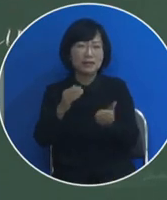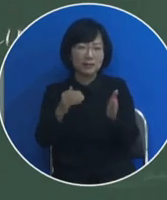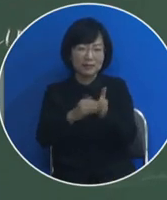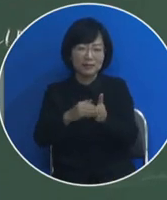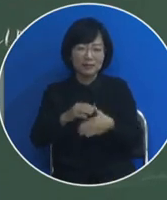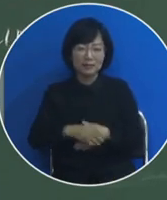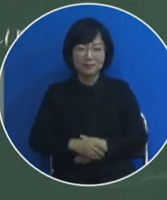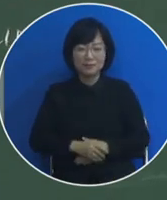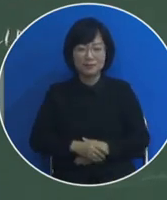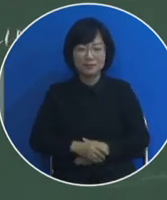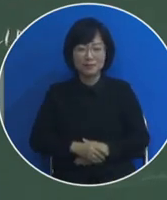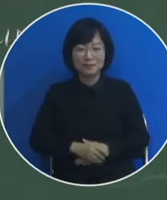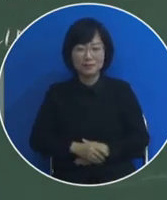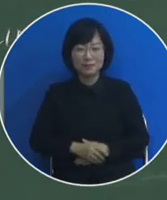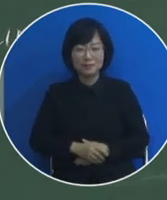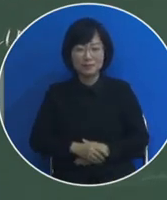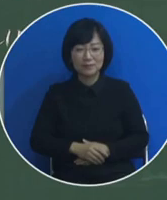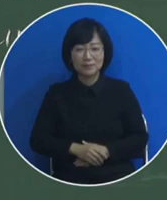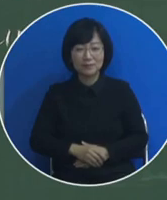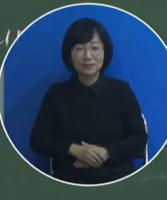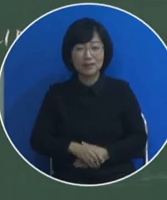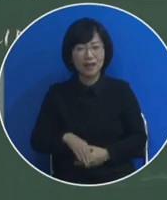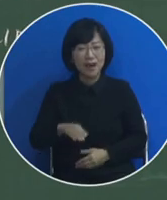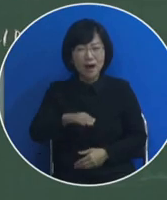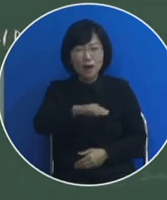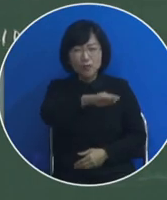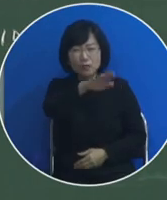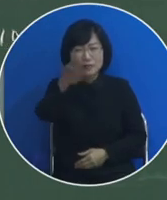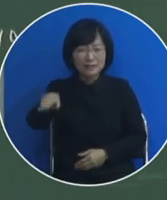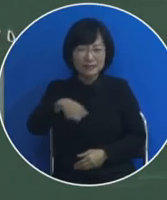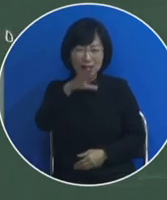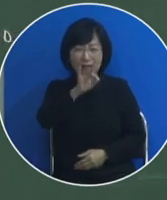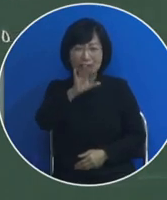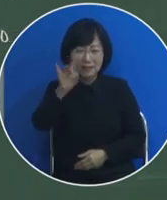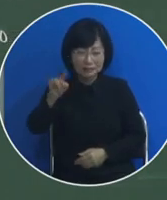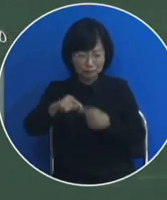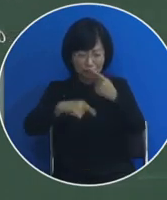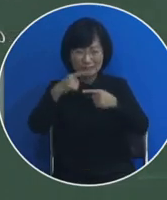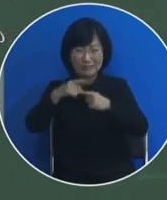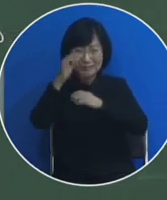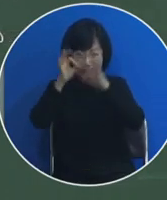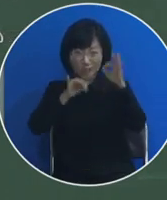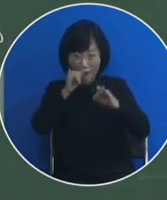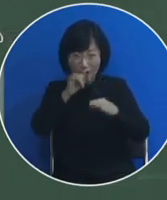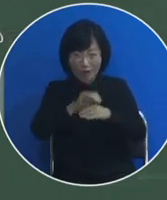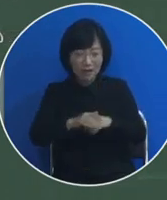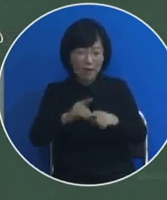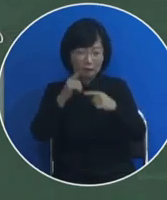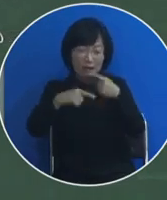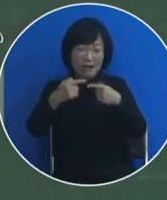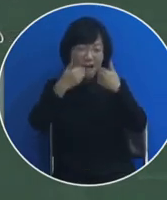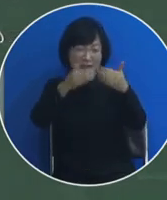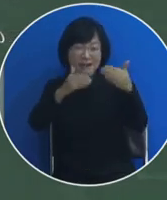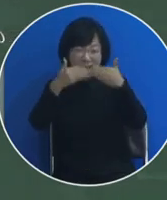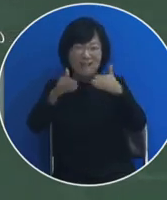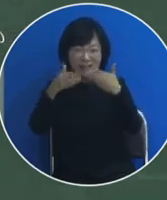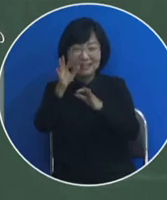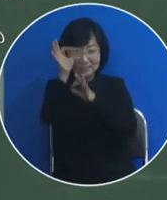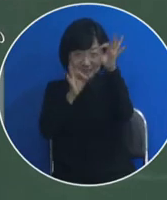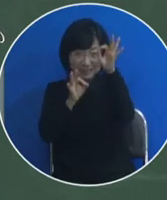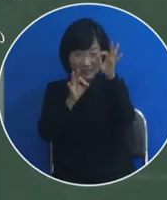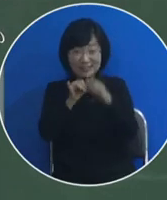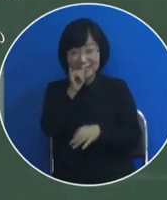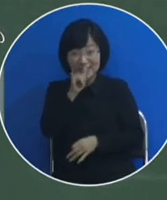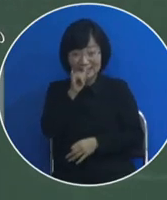아무것도 아닌 것처럼 보이지만 우리 말 가지고라도 얼마나 사람 많이 오해 주고 상처 주고 안 합니까? And this may not seem like much, but with our words, we give so many scars and misunderstandings